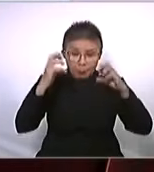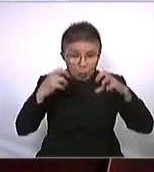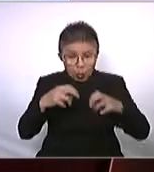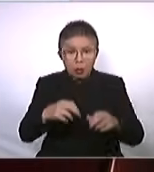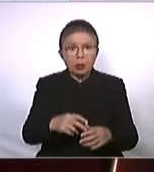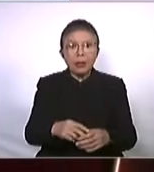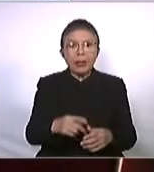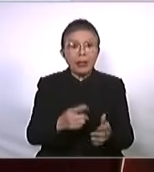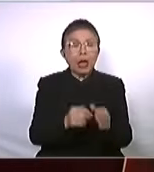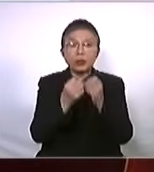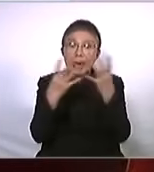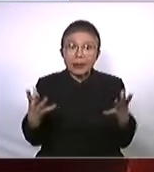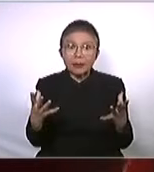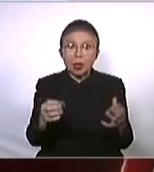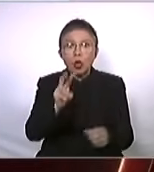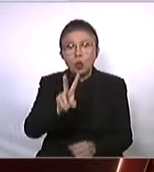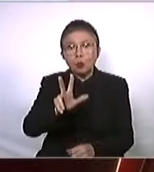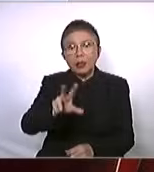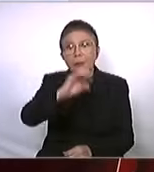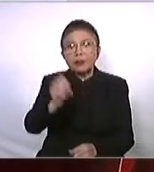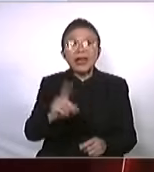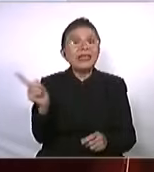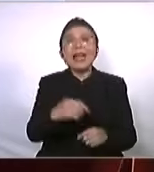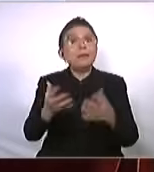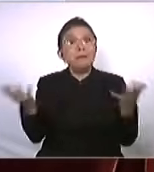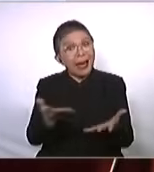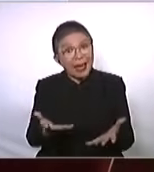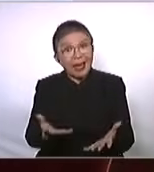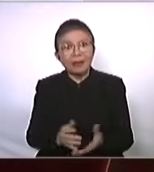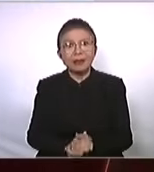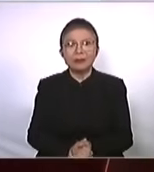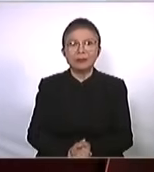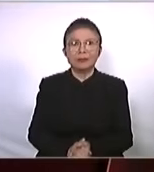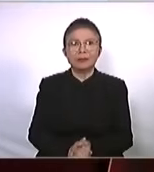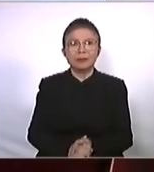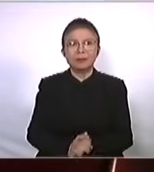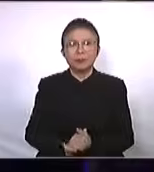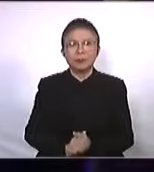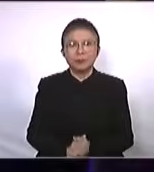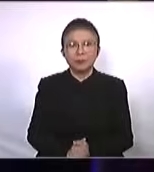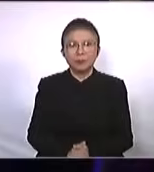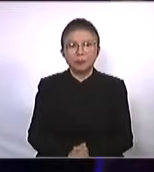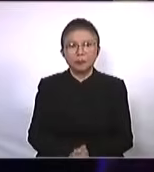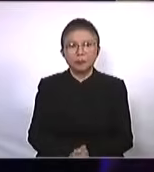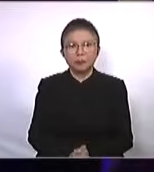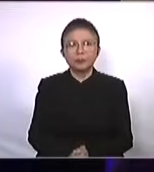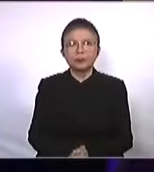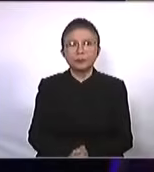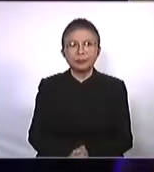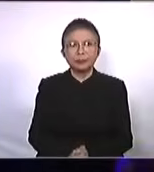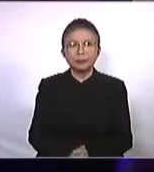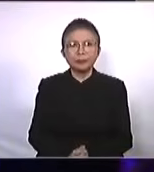ini harus jelas 23% dari apa selesai silakan Har